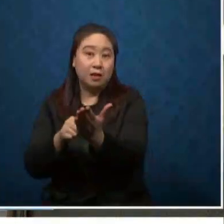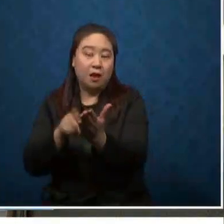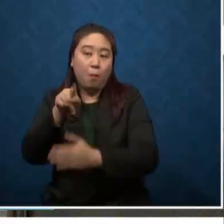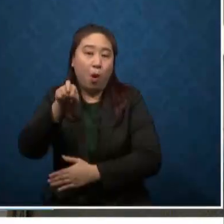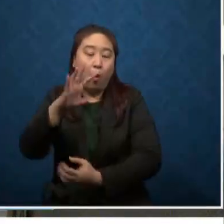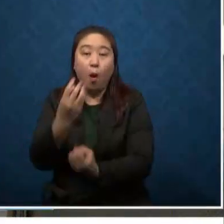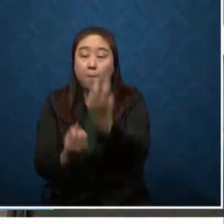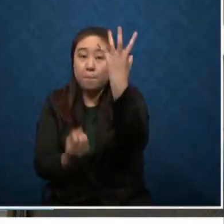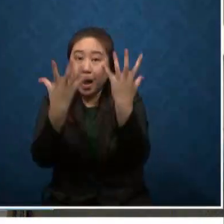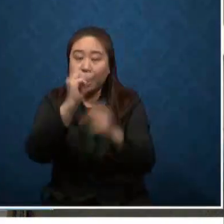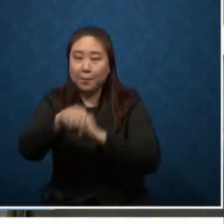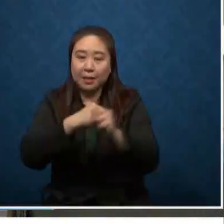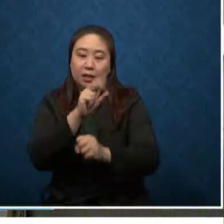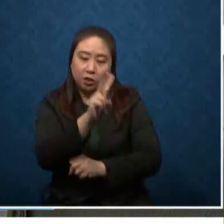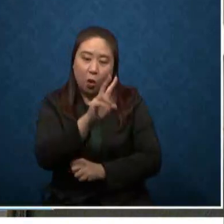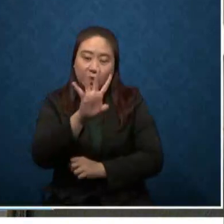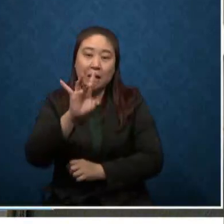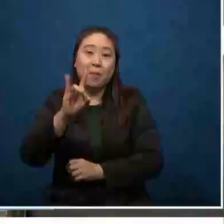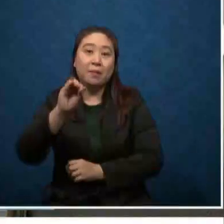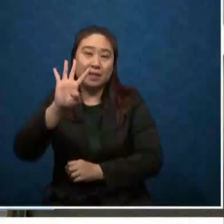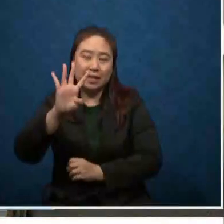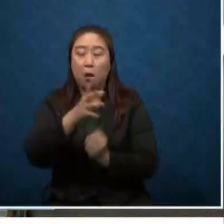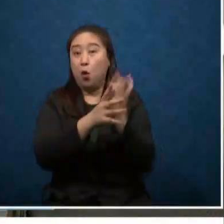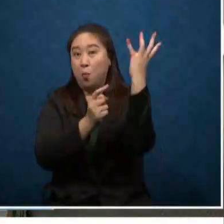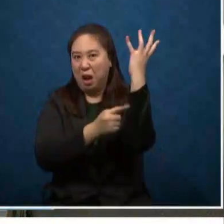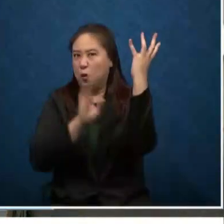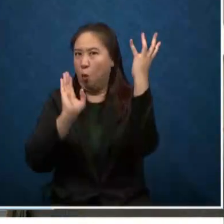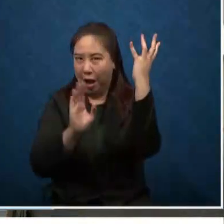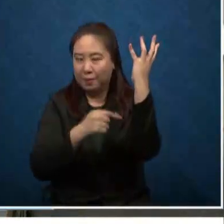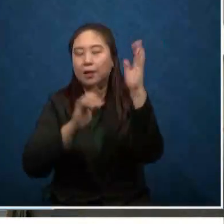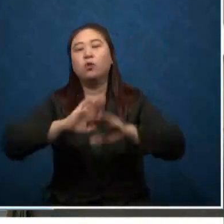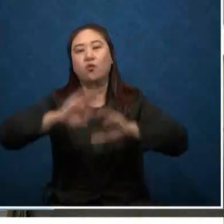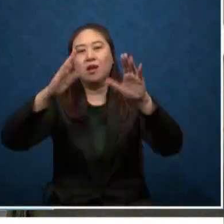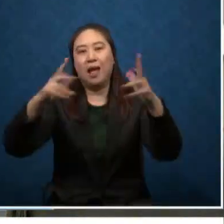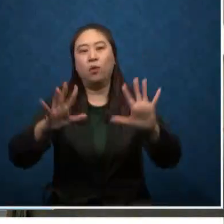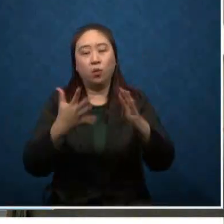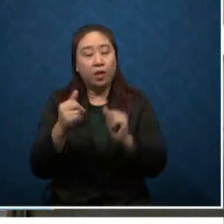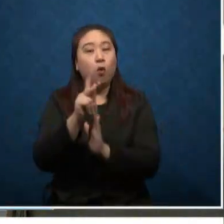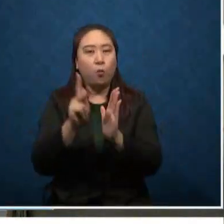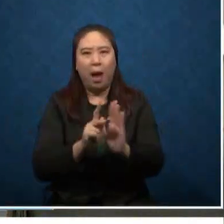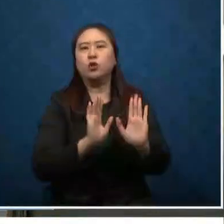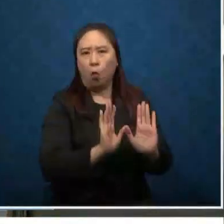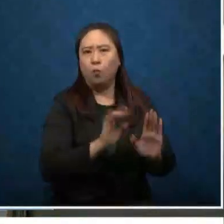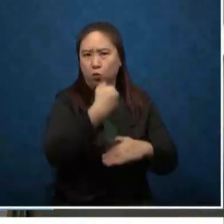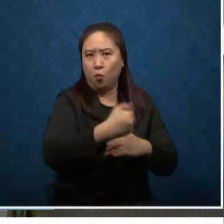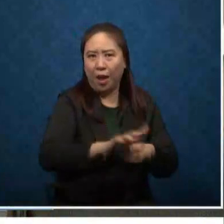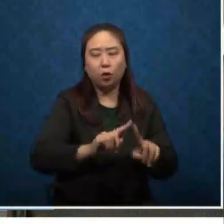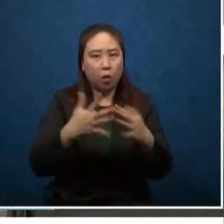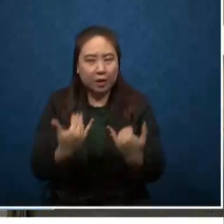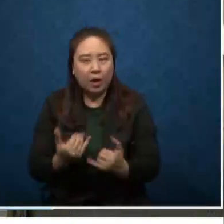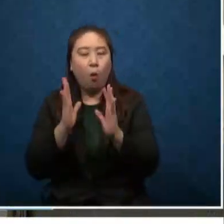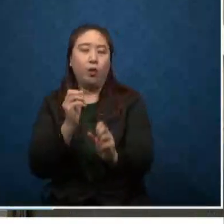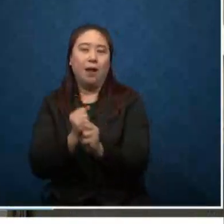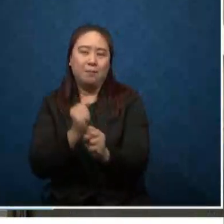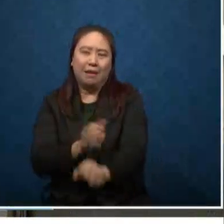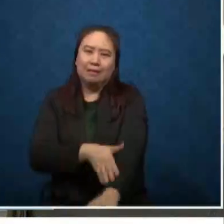อ่่าไม้ 2484 ยกเลกไมห่ามไปแล้วนะครับอันนี้ก็โยกดหมายต้จบวนนี้เหลอการน้เินการ ตามเจ้าหนัที่ที่